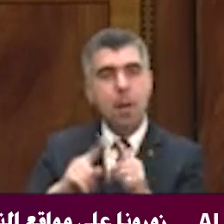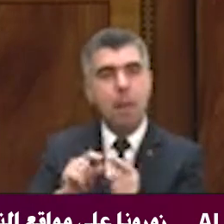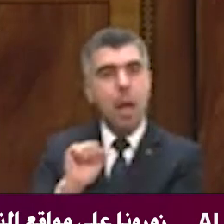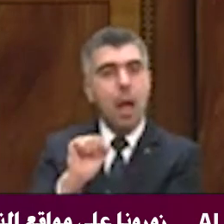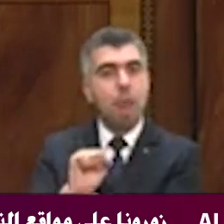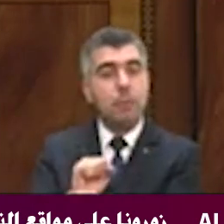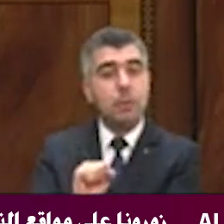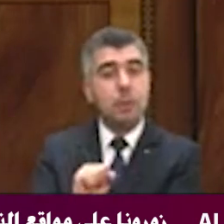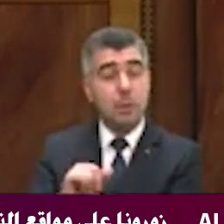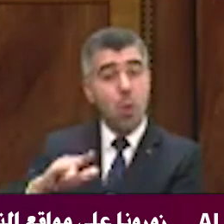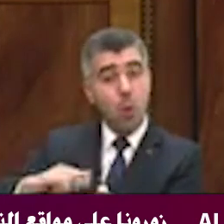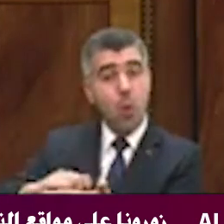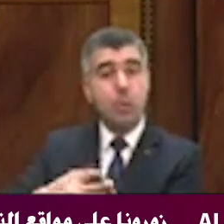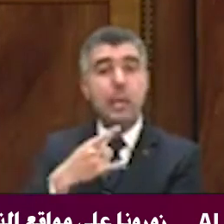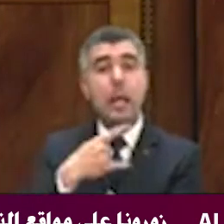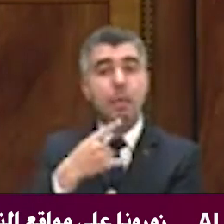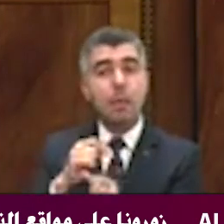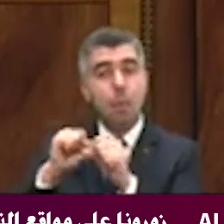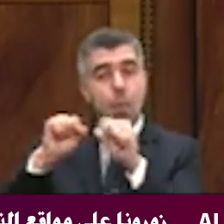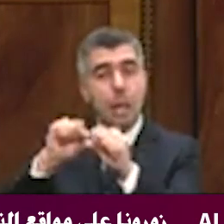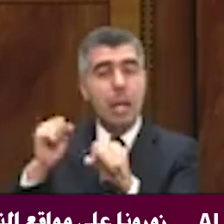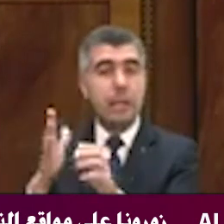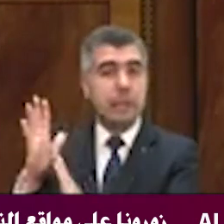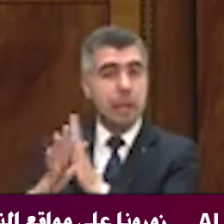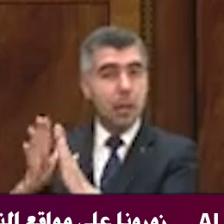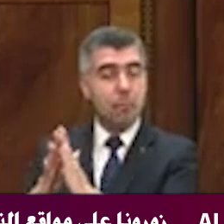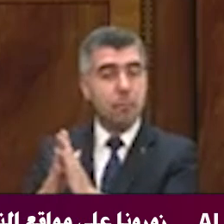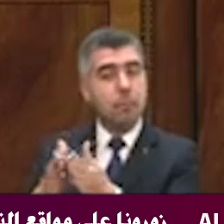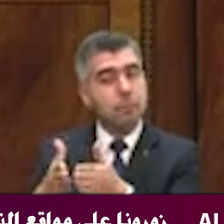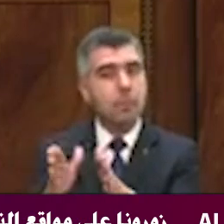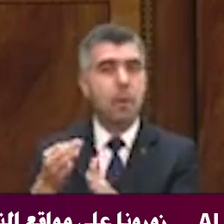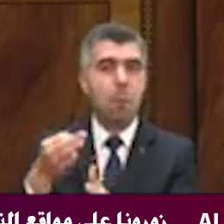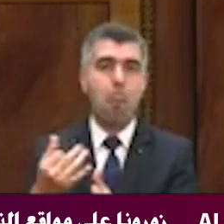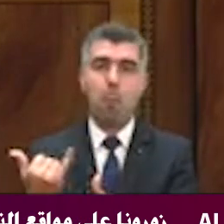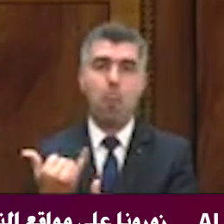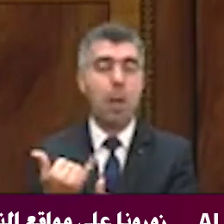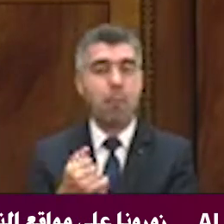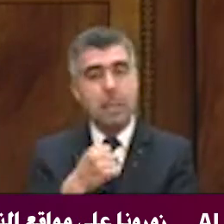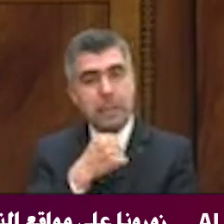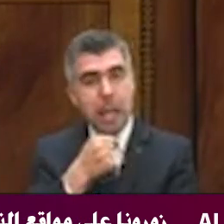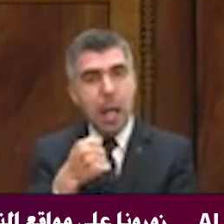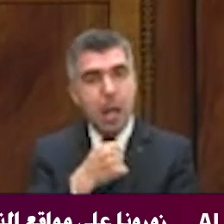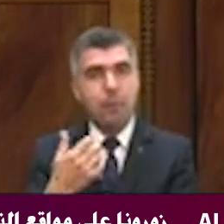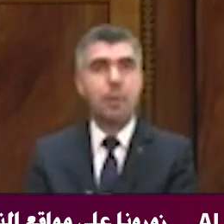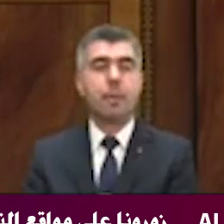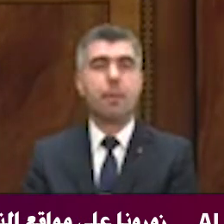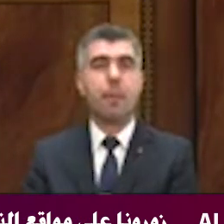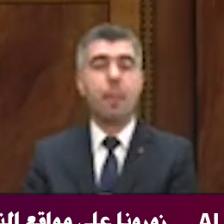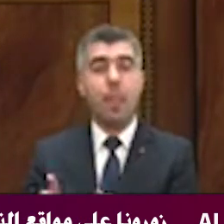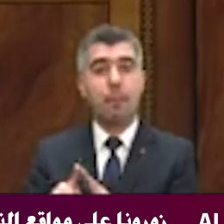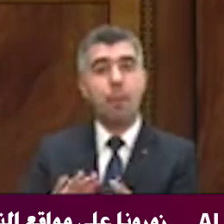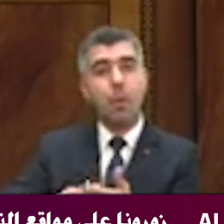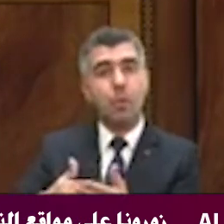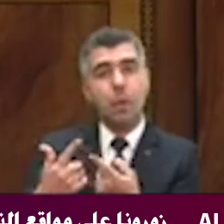المعتقلين السياسيين، معتقلي الحراك الشعبي للريف، السياسيين والصحفيين ورفع التضييق